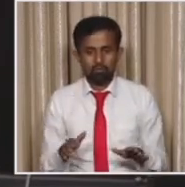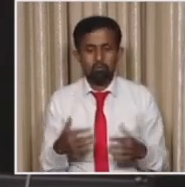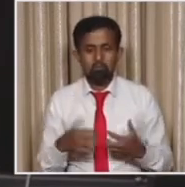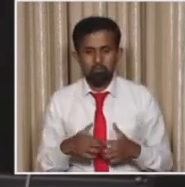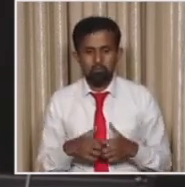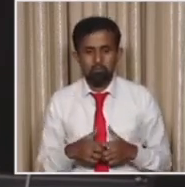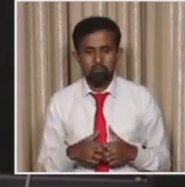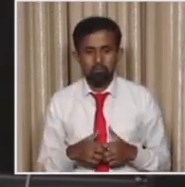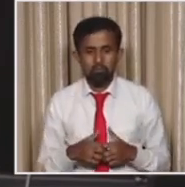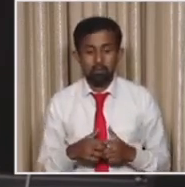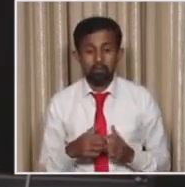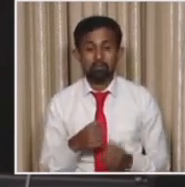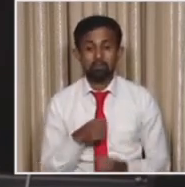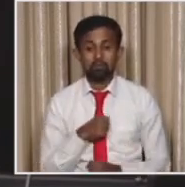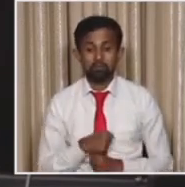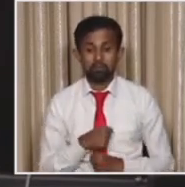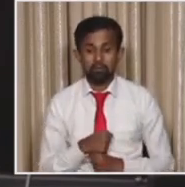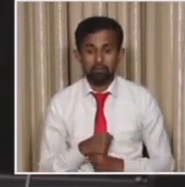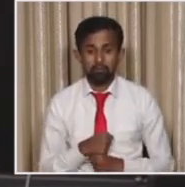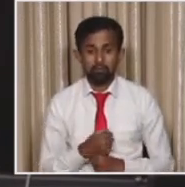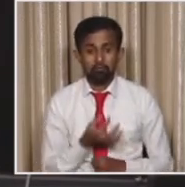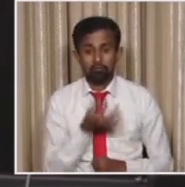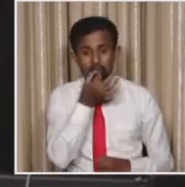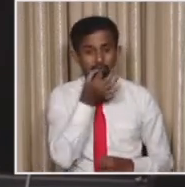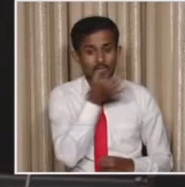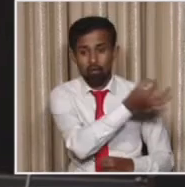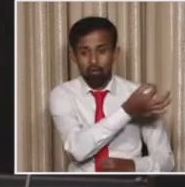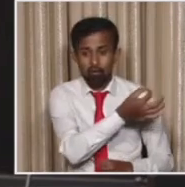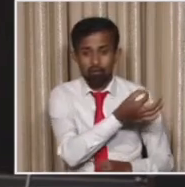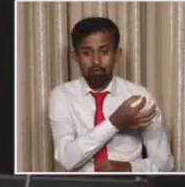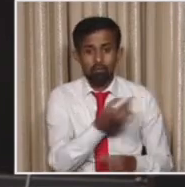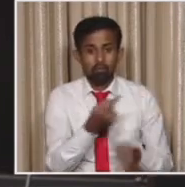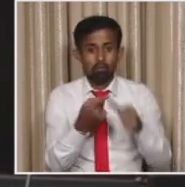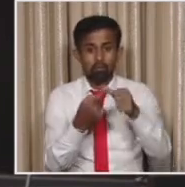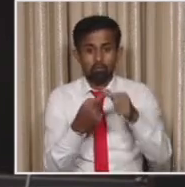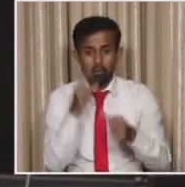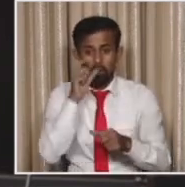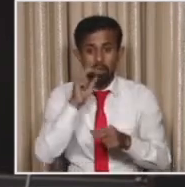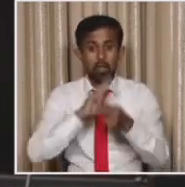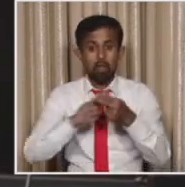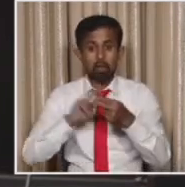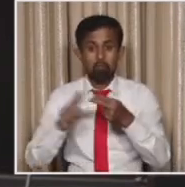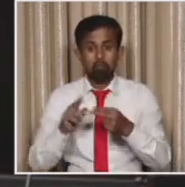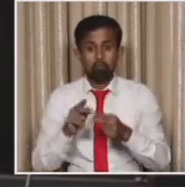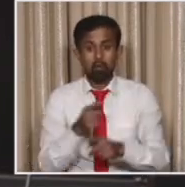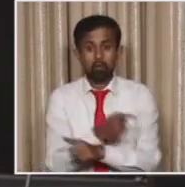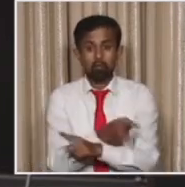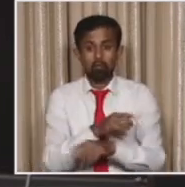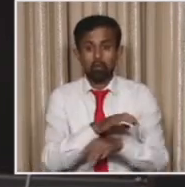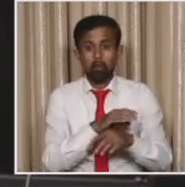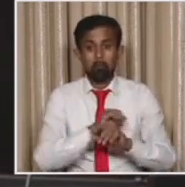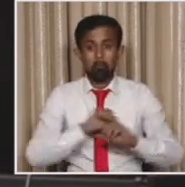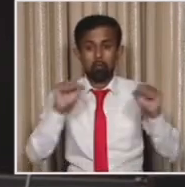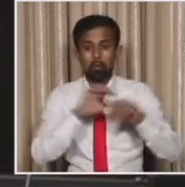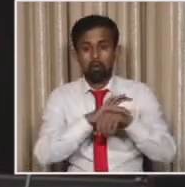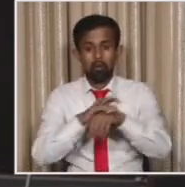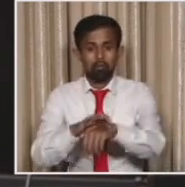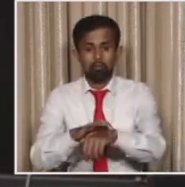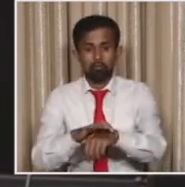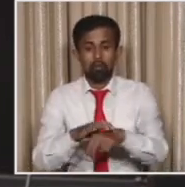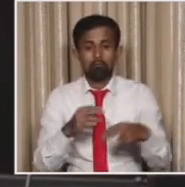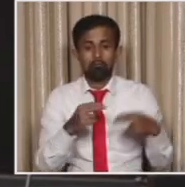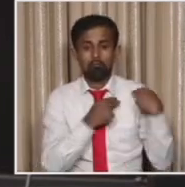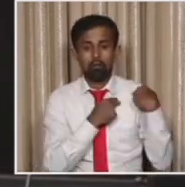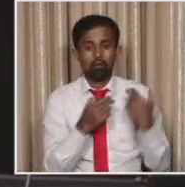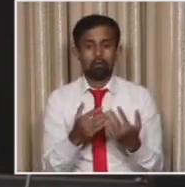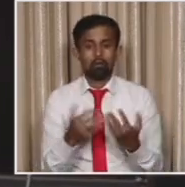අනුව නමුත් අද රජයට මේකට චෝදනා කෙරුවට උත්තරපත්‍ර බලන්න එපා කියලා ගුරුවරු පාට දාපු අය පිළිබඳව අද වගකීම